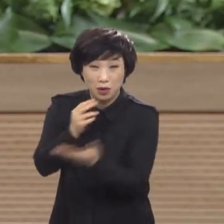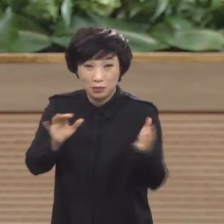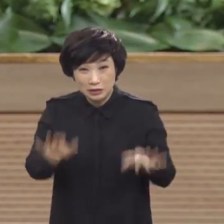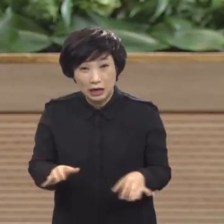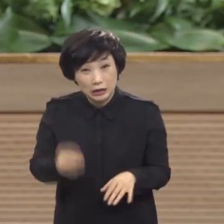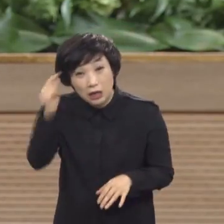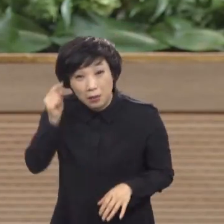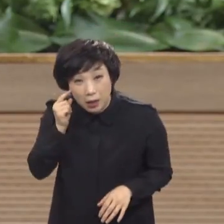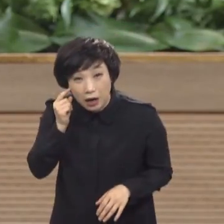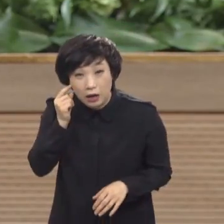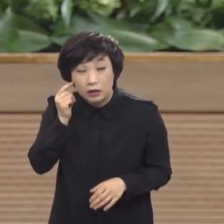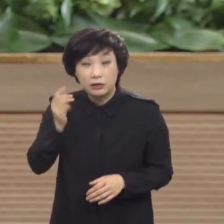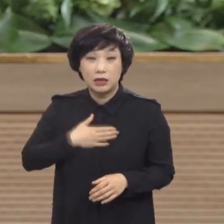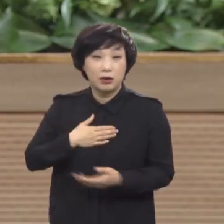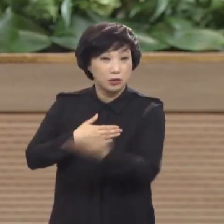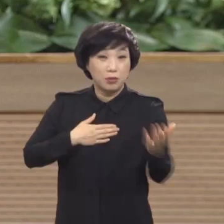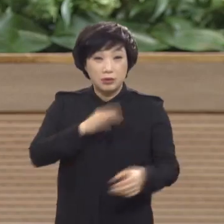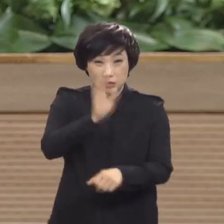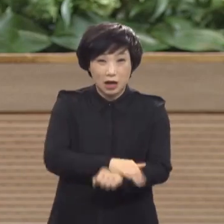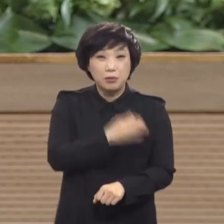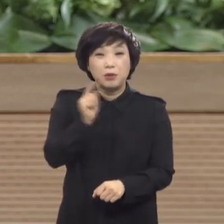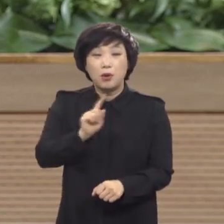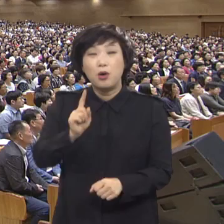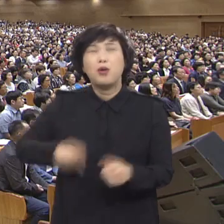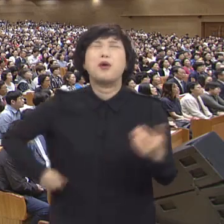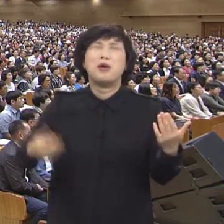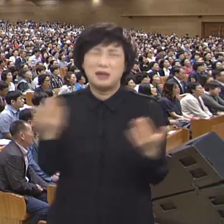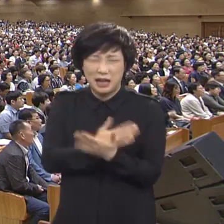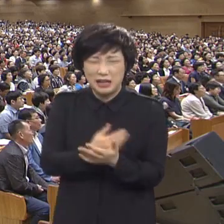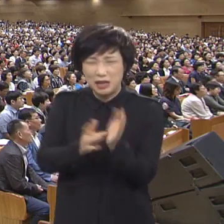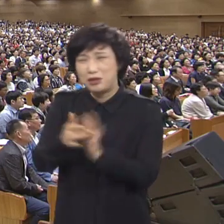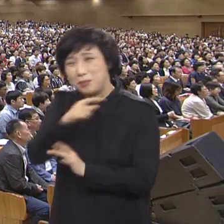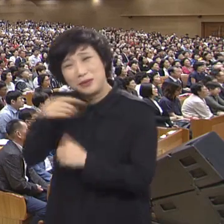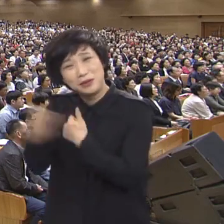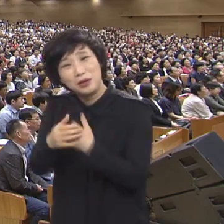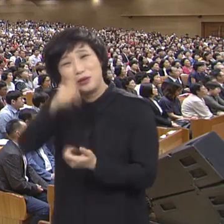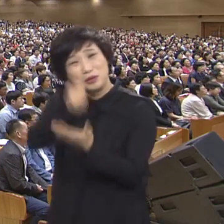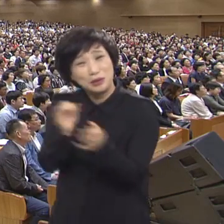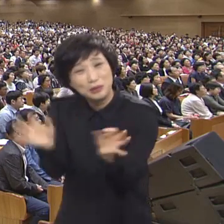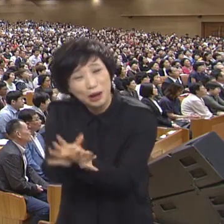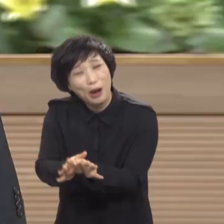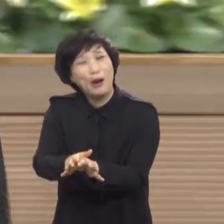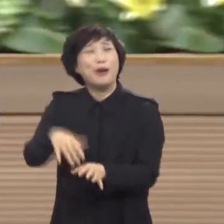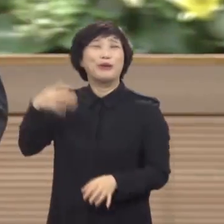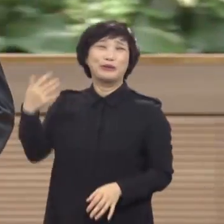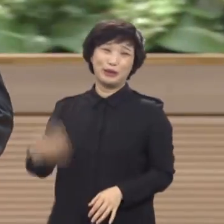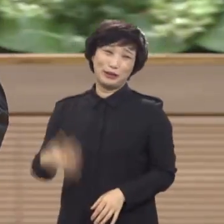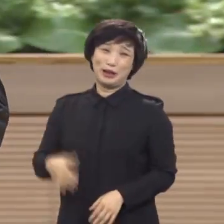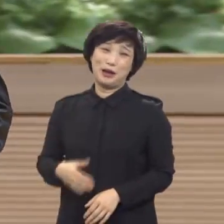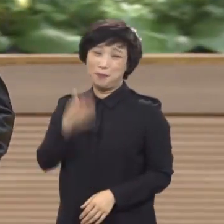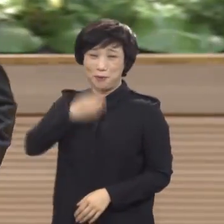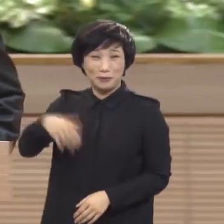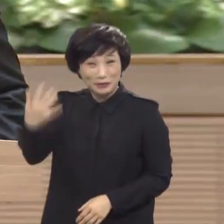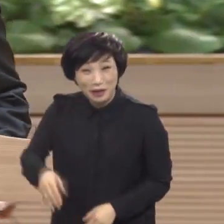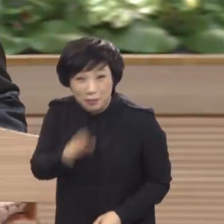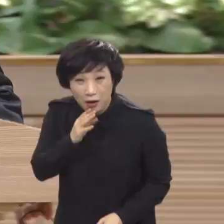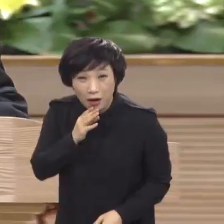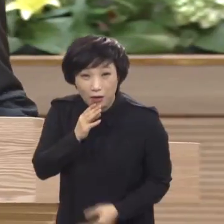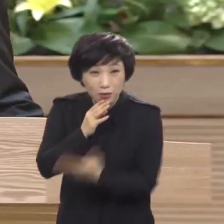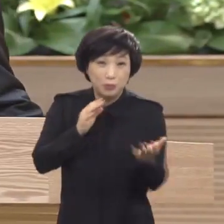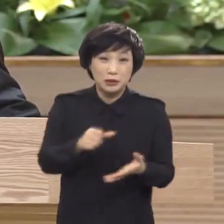회개하고 예수 피로 속죄받은 거 어마어마한 축복이야. 가인같이 하지 마라.